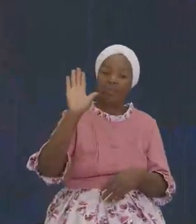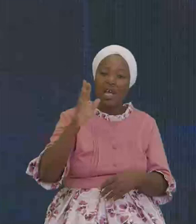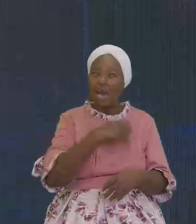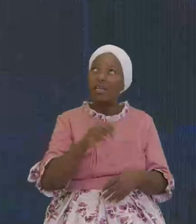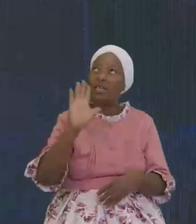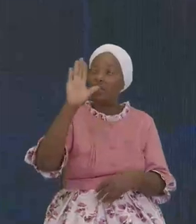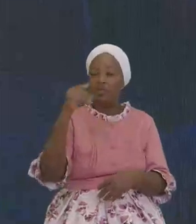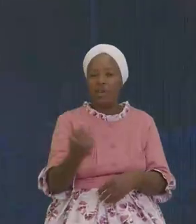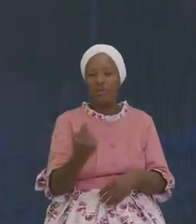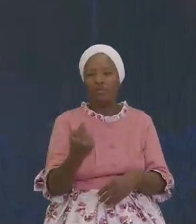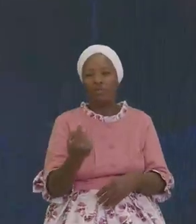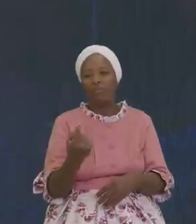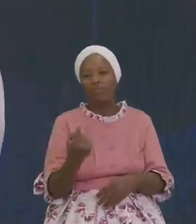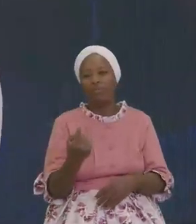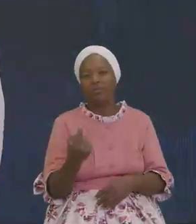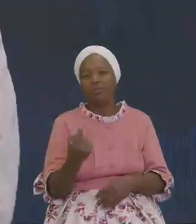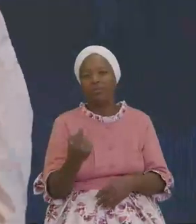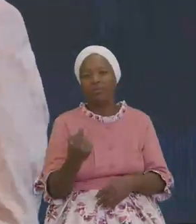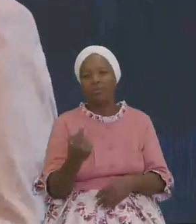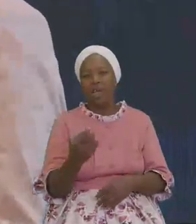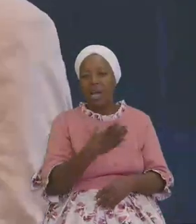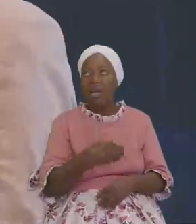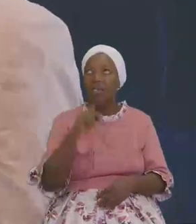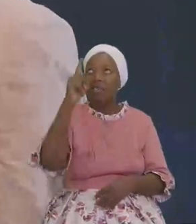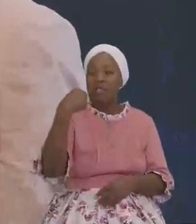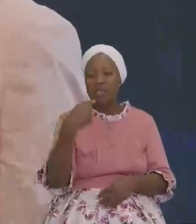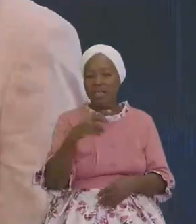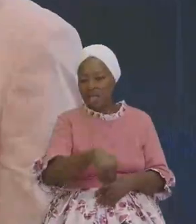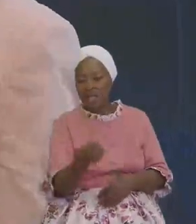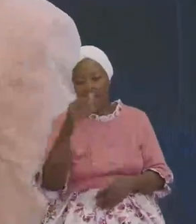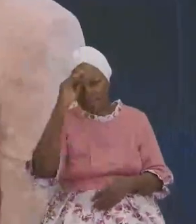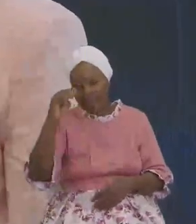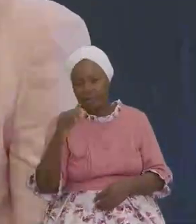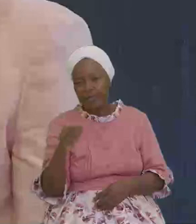Jésus a dit que c'est par lui et lui seul.